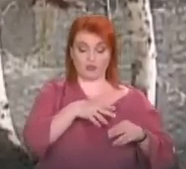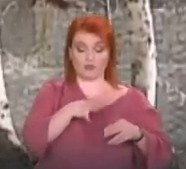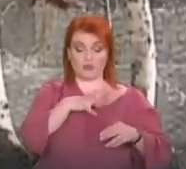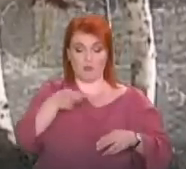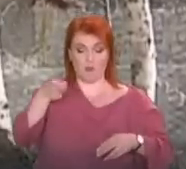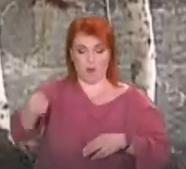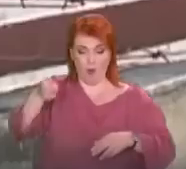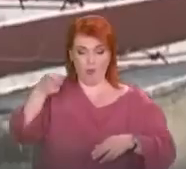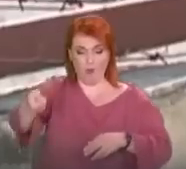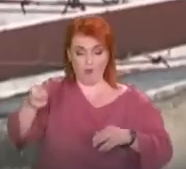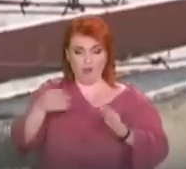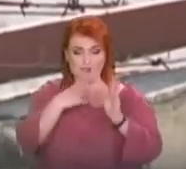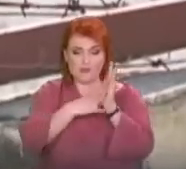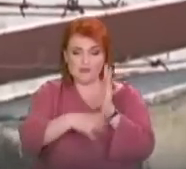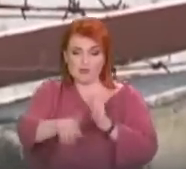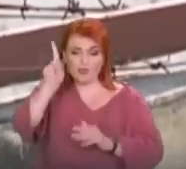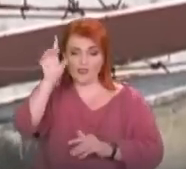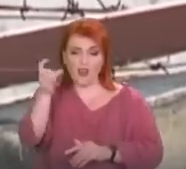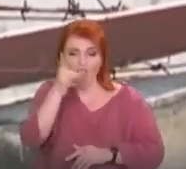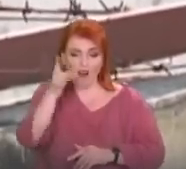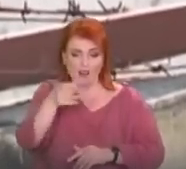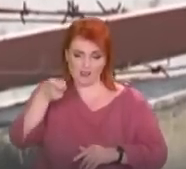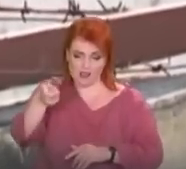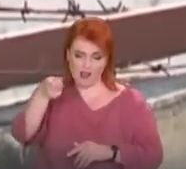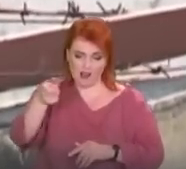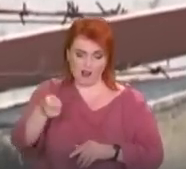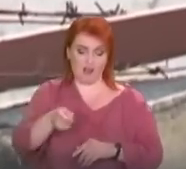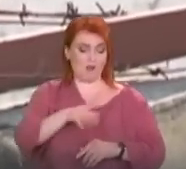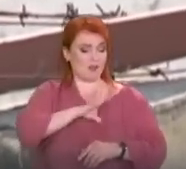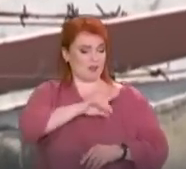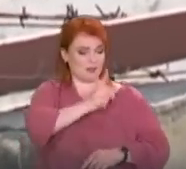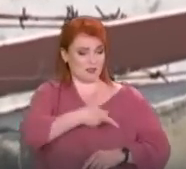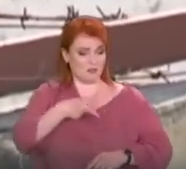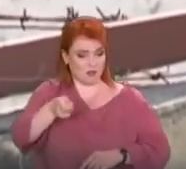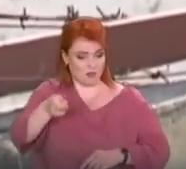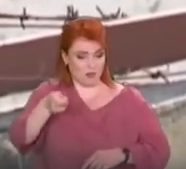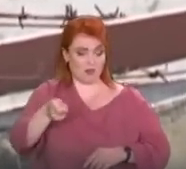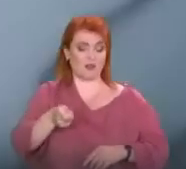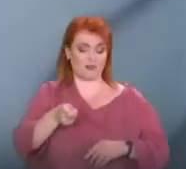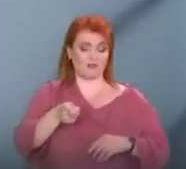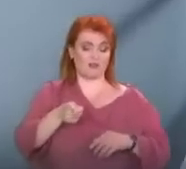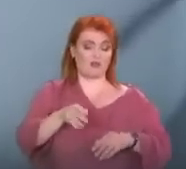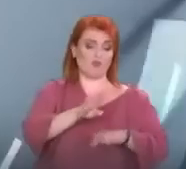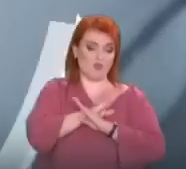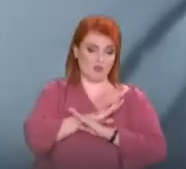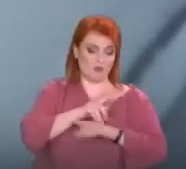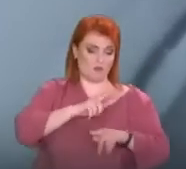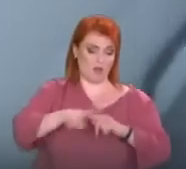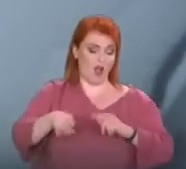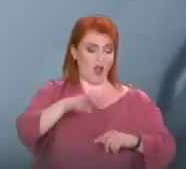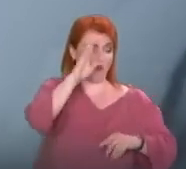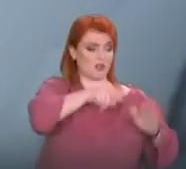de plăgi. În urma unei hemoragii, victima a decedat, iar inculpatul a părăsit locul faptei.